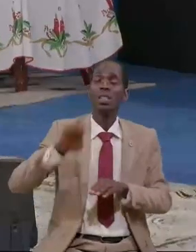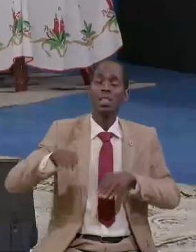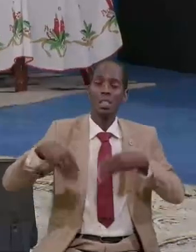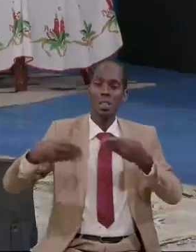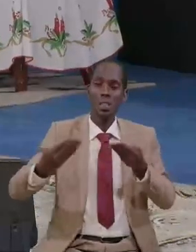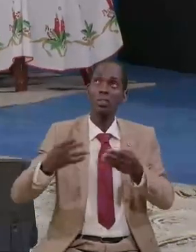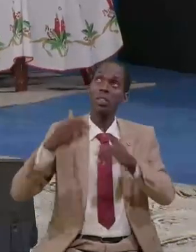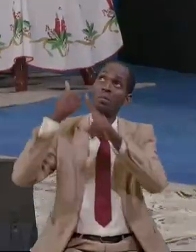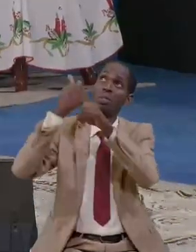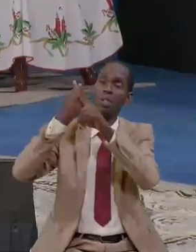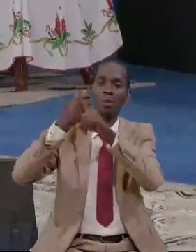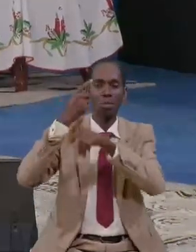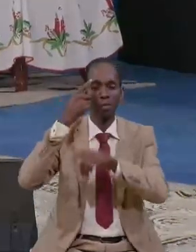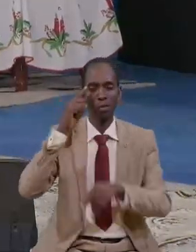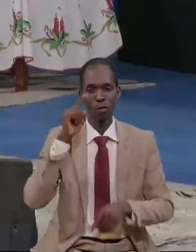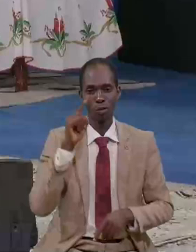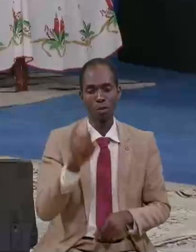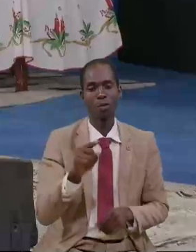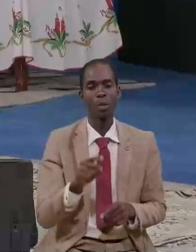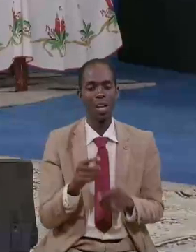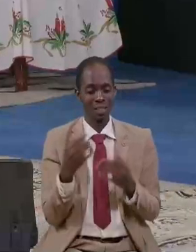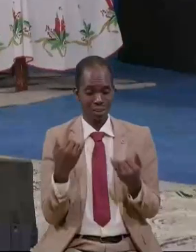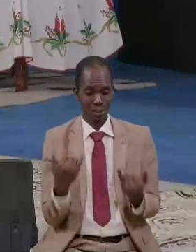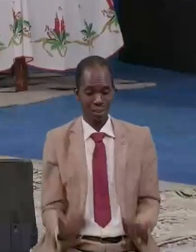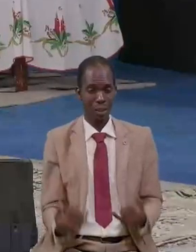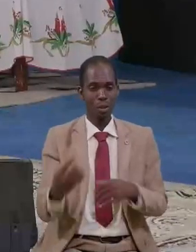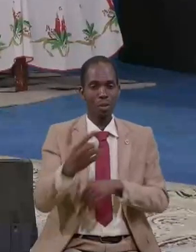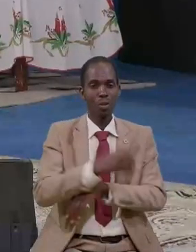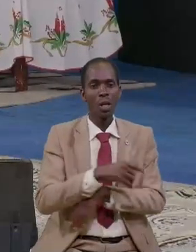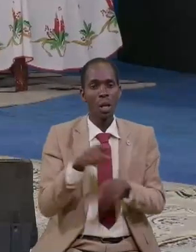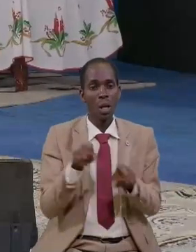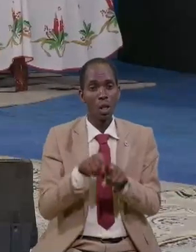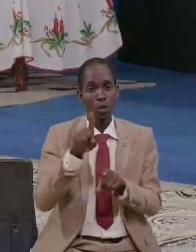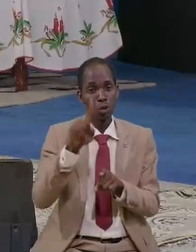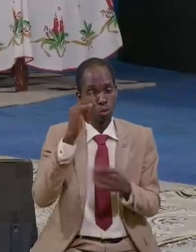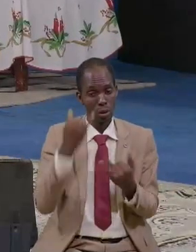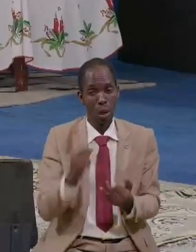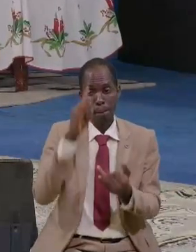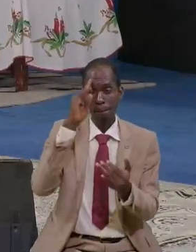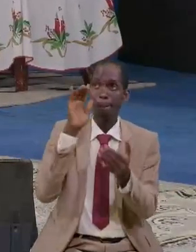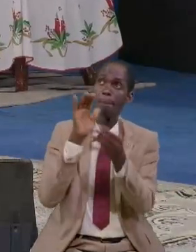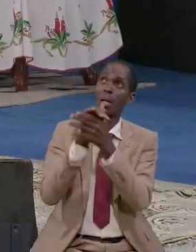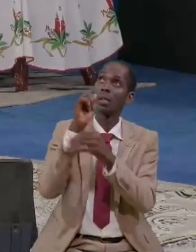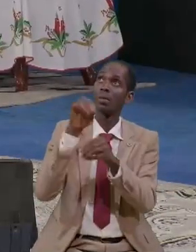pour toi, aujourd'hui, comme tu crois en lui,